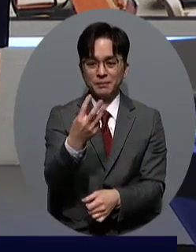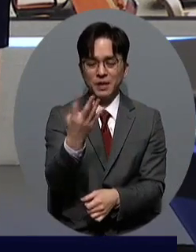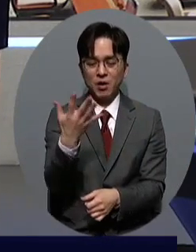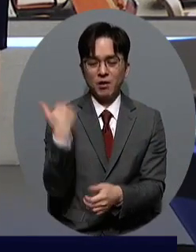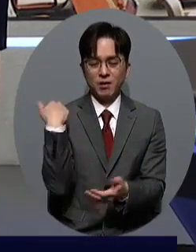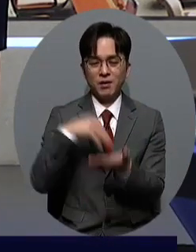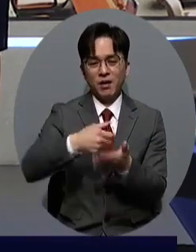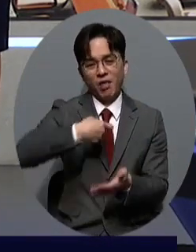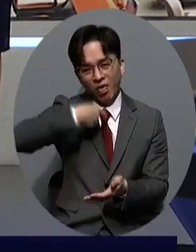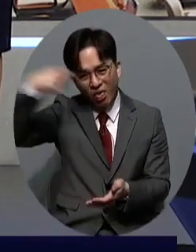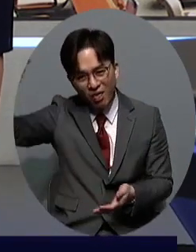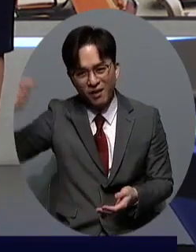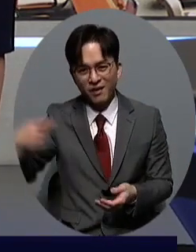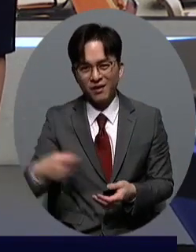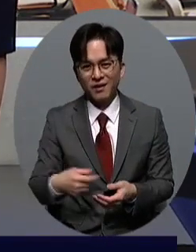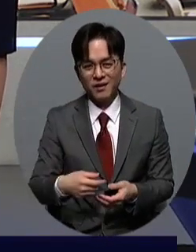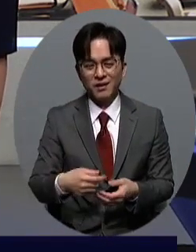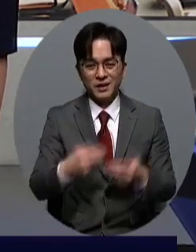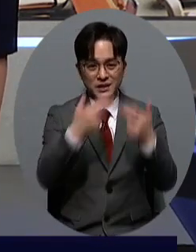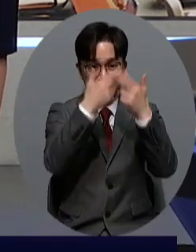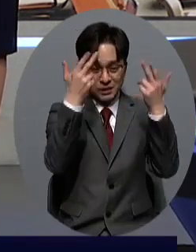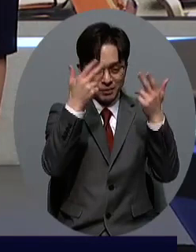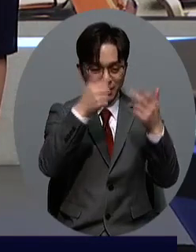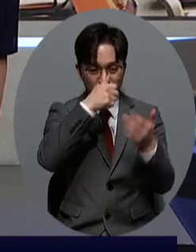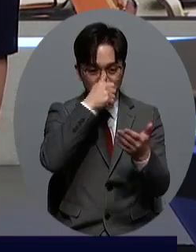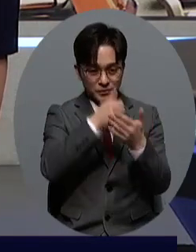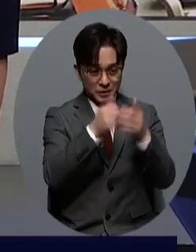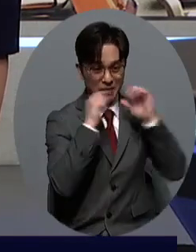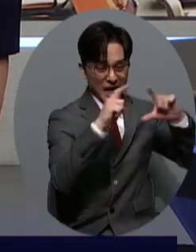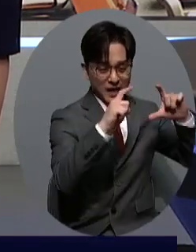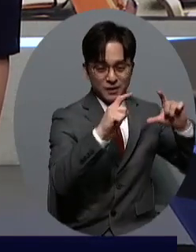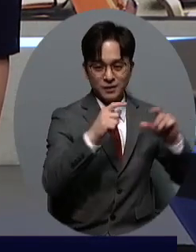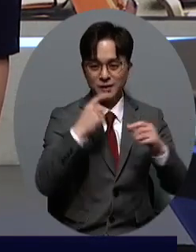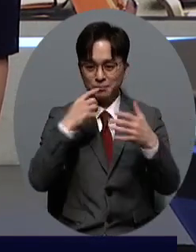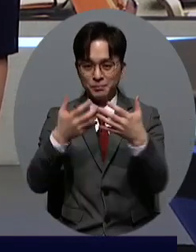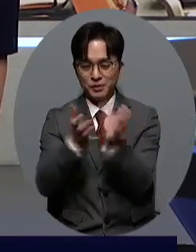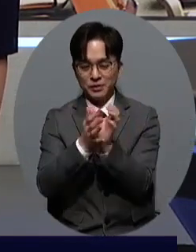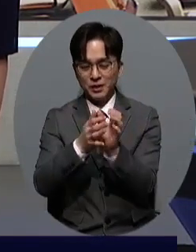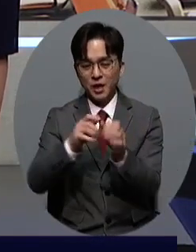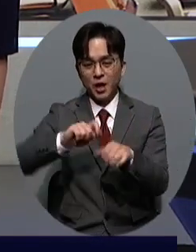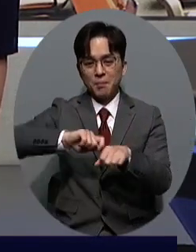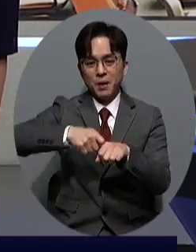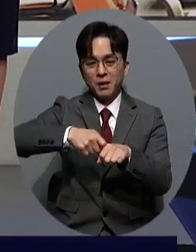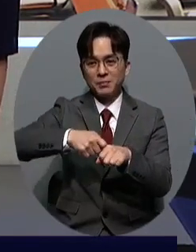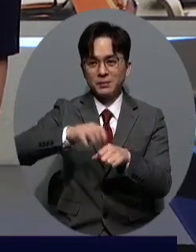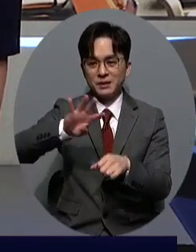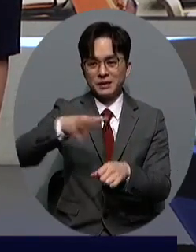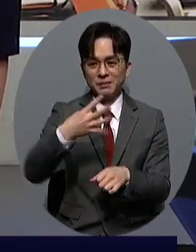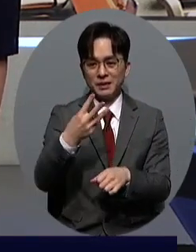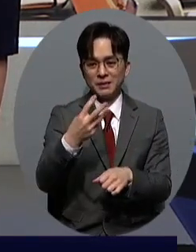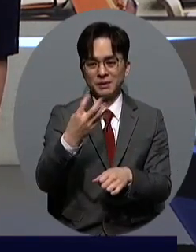선거법 재판 결과에 따라서 민주당도 434억 원을 반환하느냐 마느냐가 걸려 있는 겁니다.